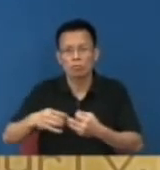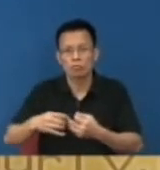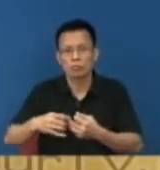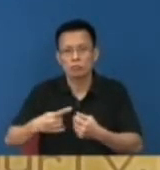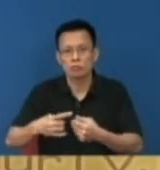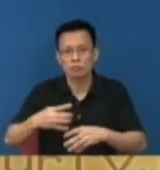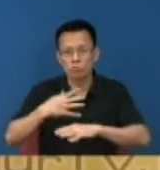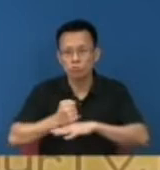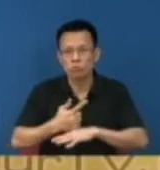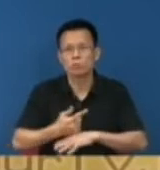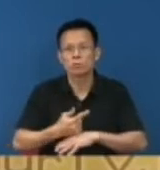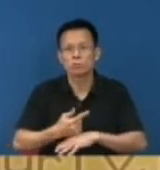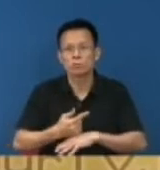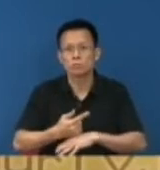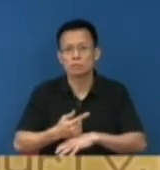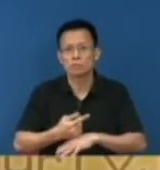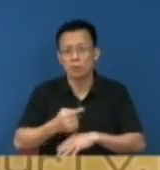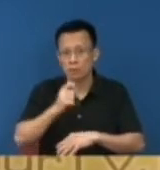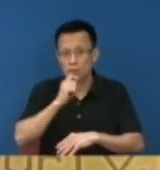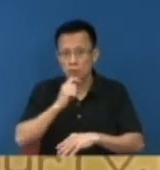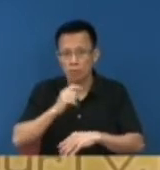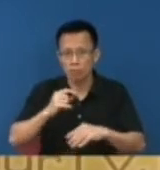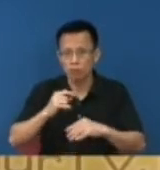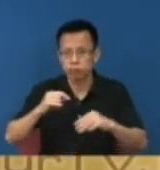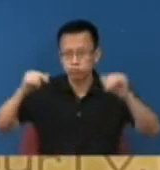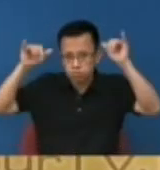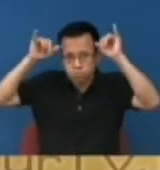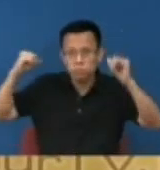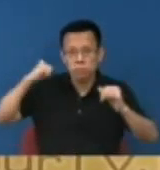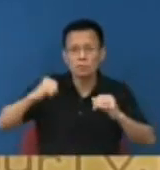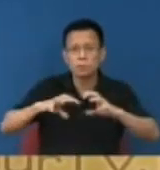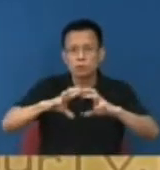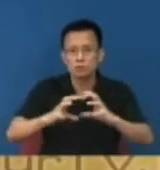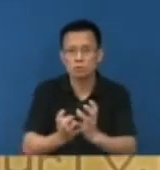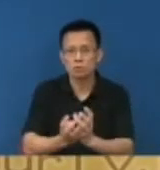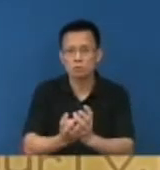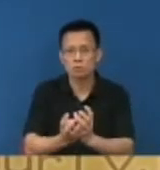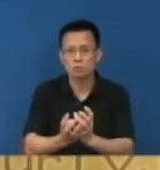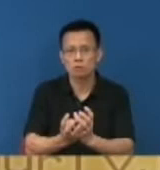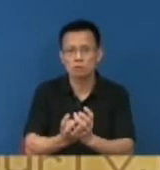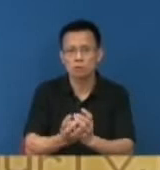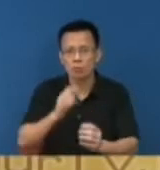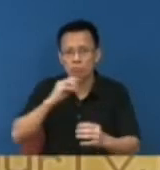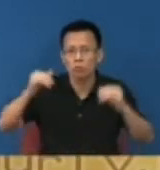主席嘅添，係咪？你哋有暴力嘅組織，有暴力嘅